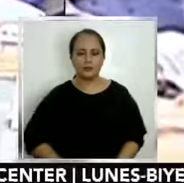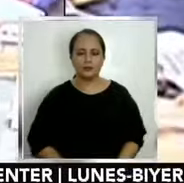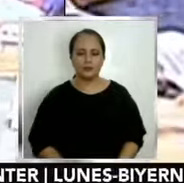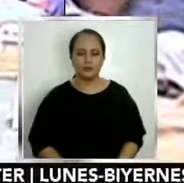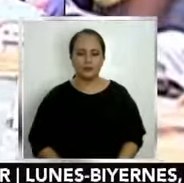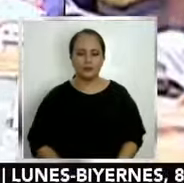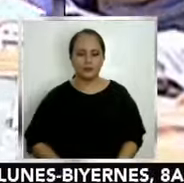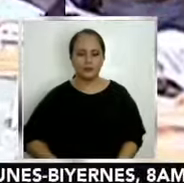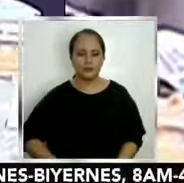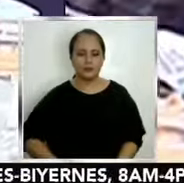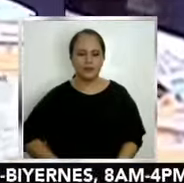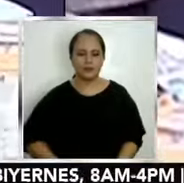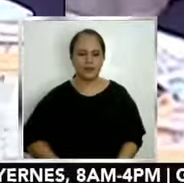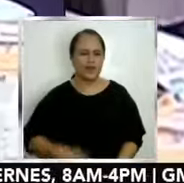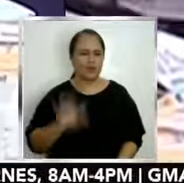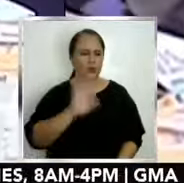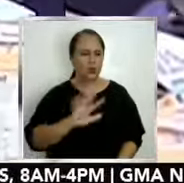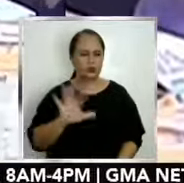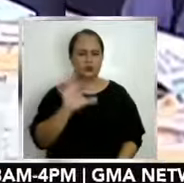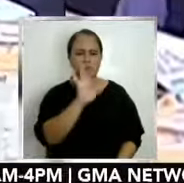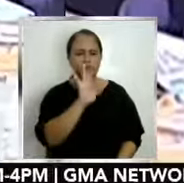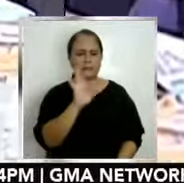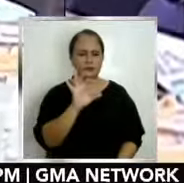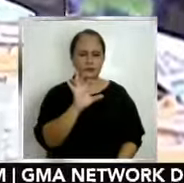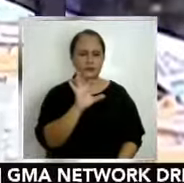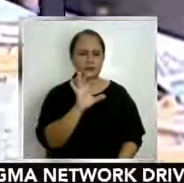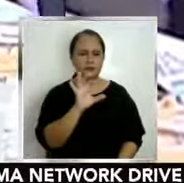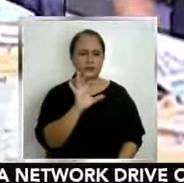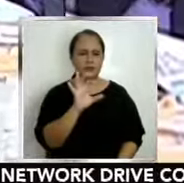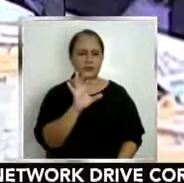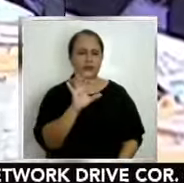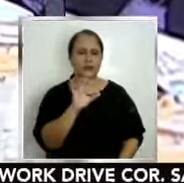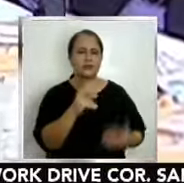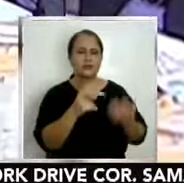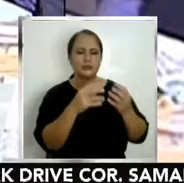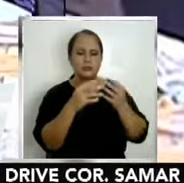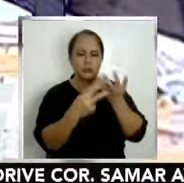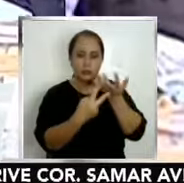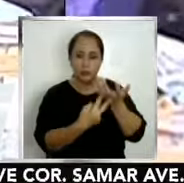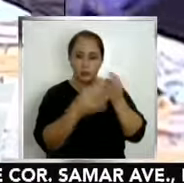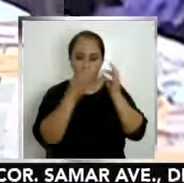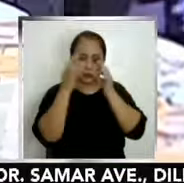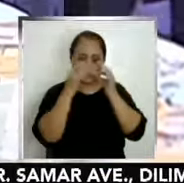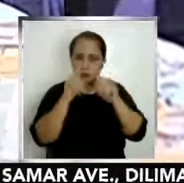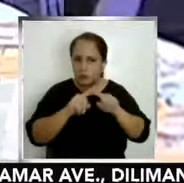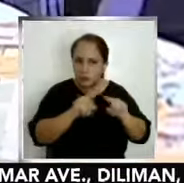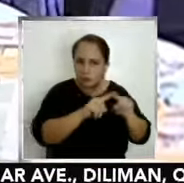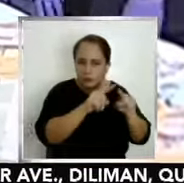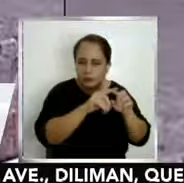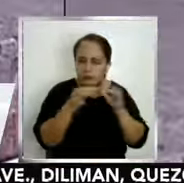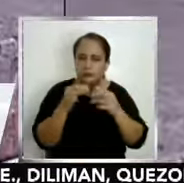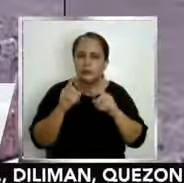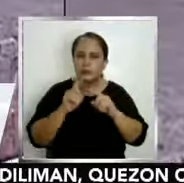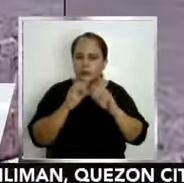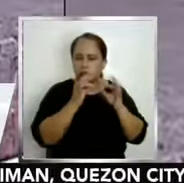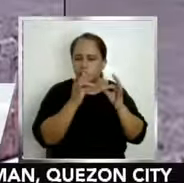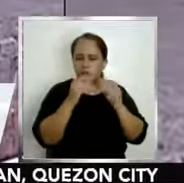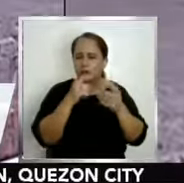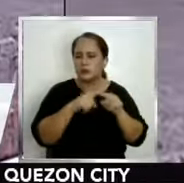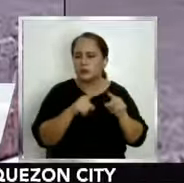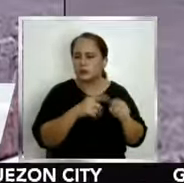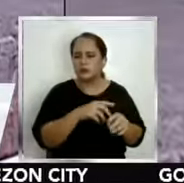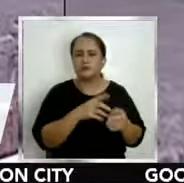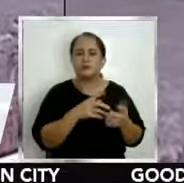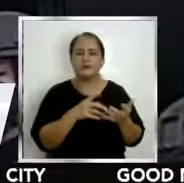Nasa mahigit 600 kilo ng shabu at iba pang iligal na droga ang sinira ng PIDEA at PNP sa isang thermal